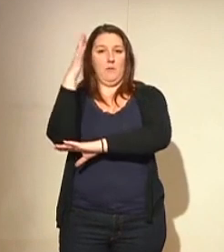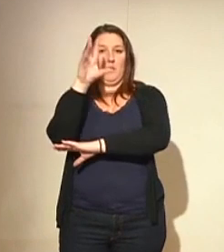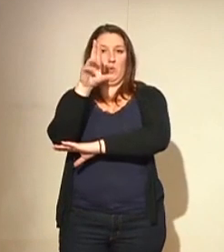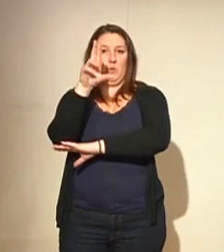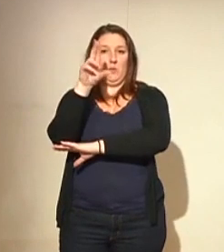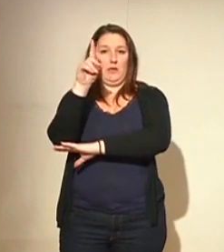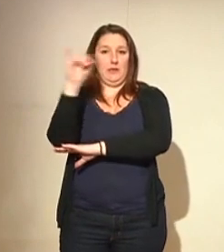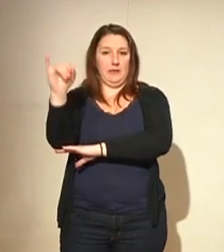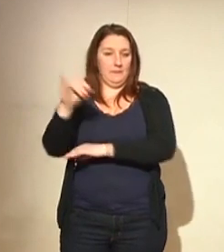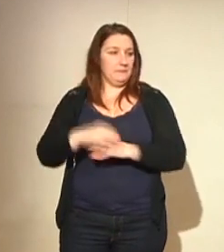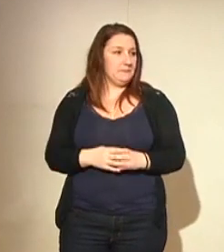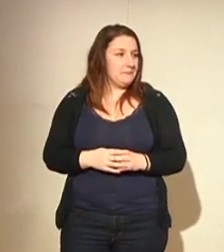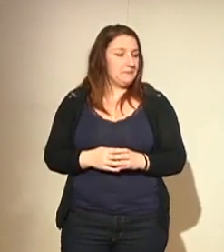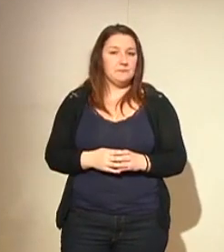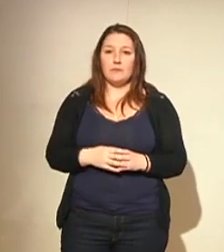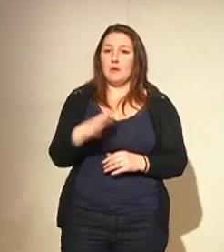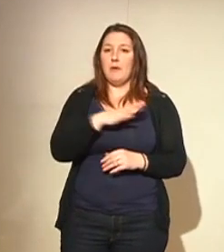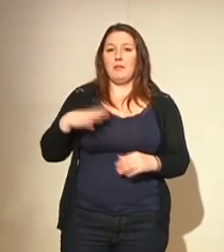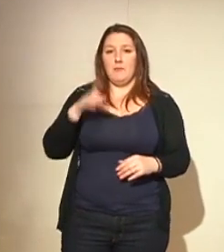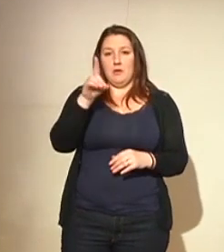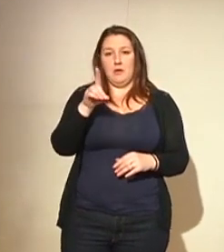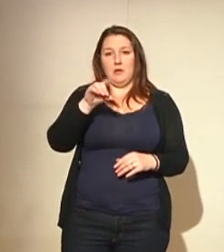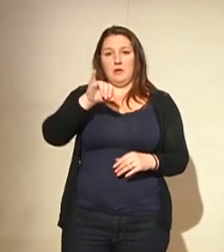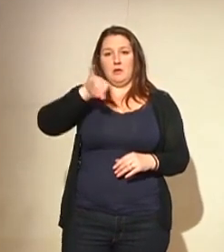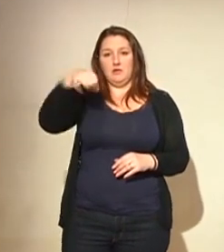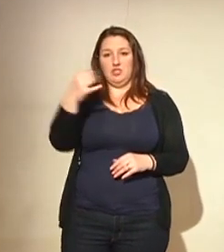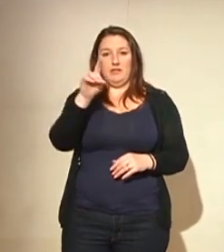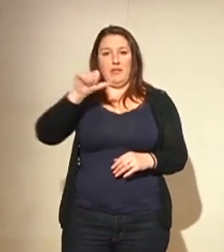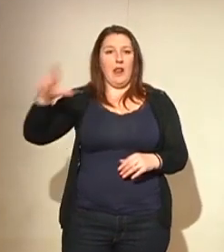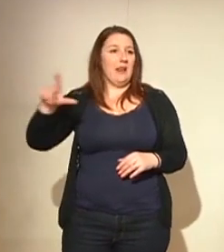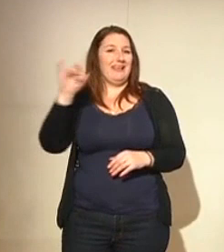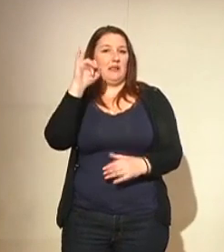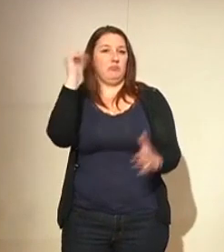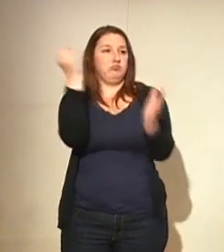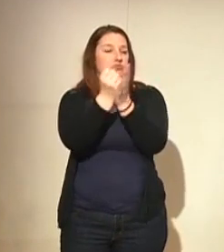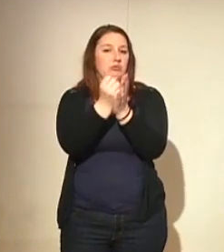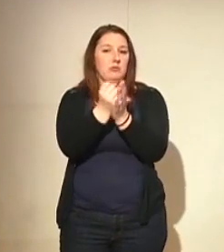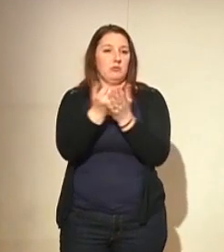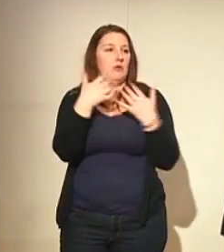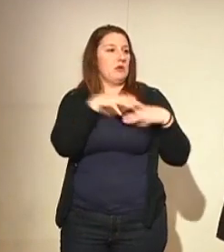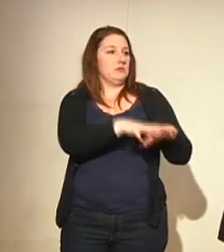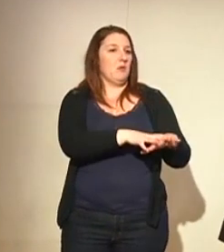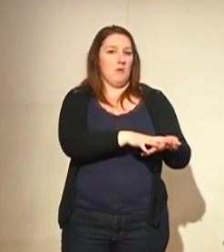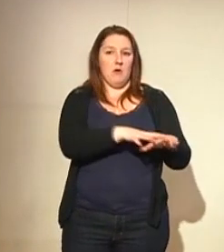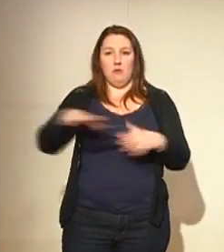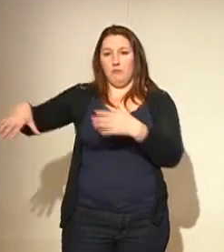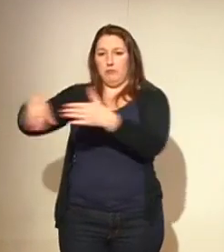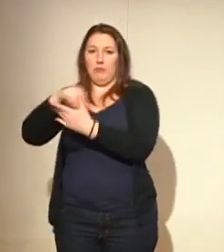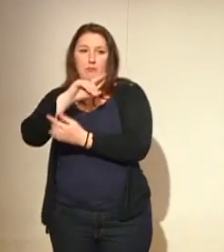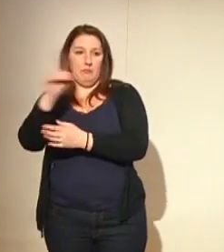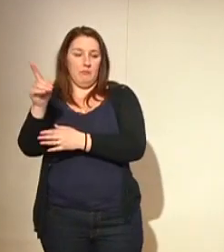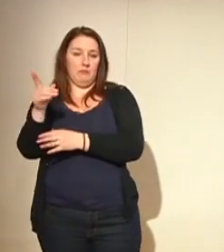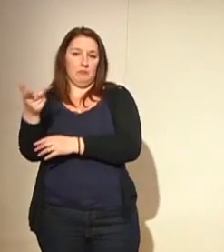udi donc pour Monsieur Madame dididel qui est pour rassemblement prend pas part au vote